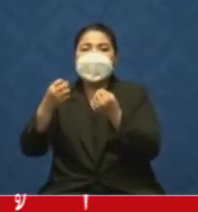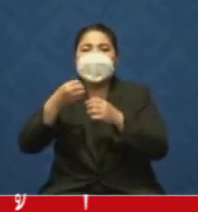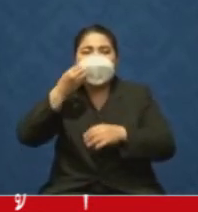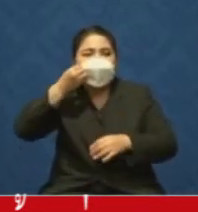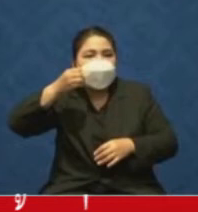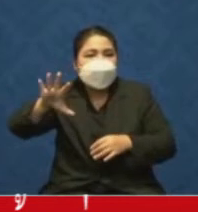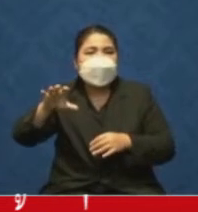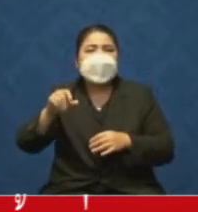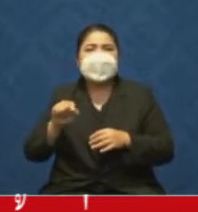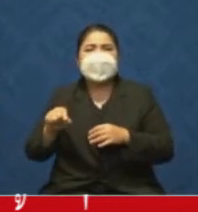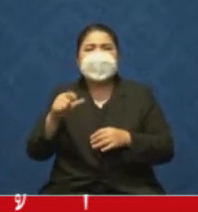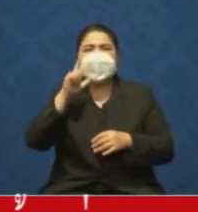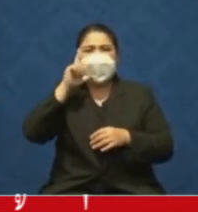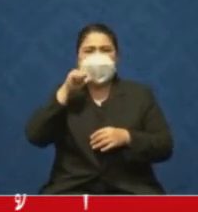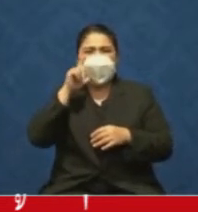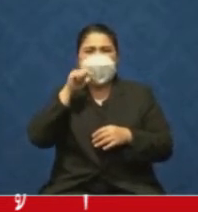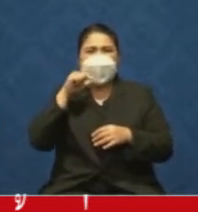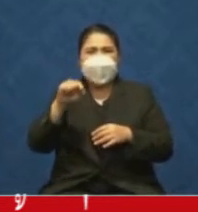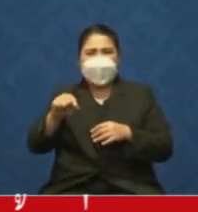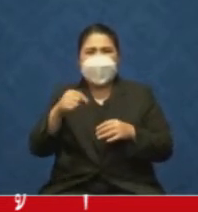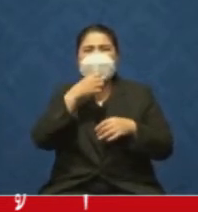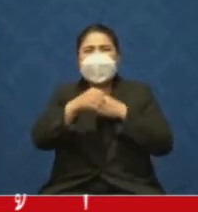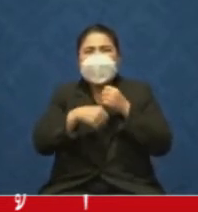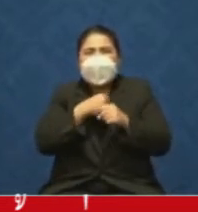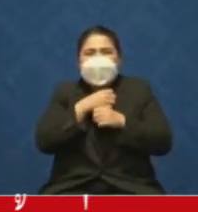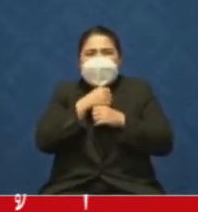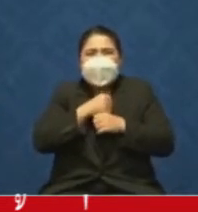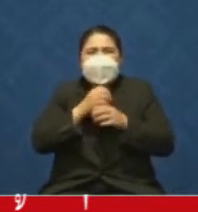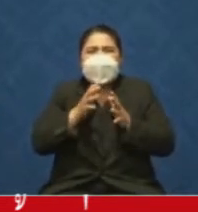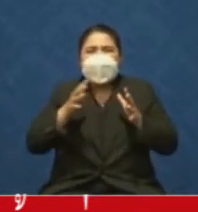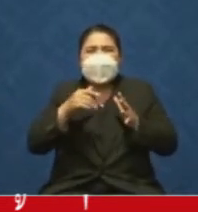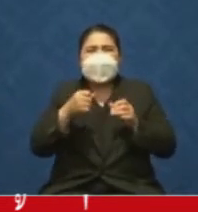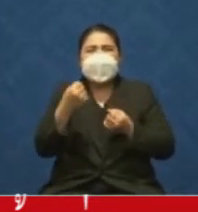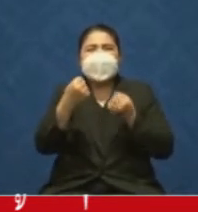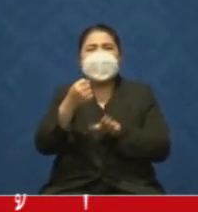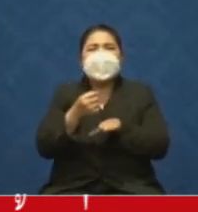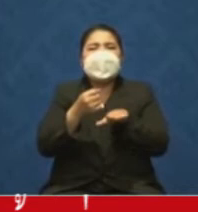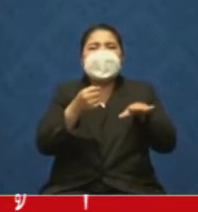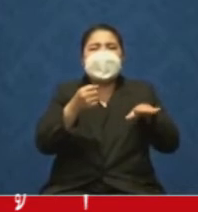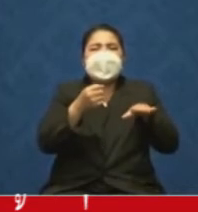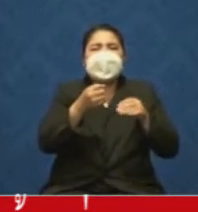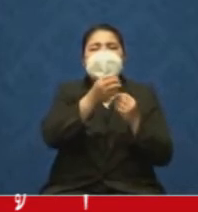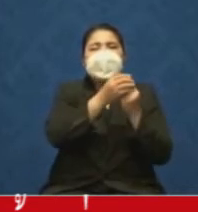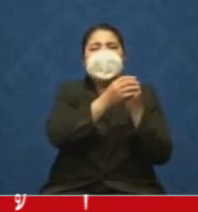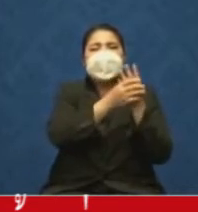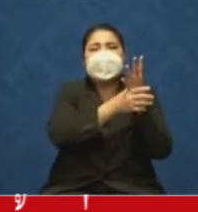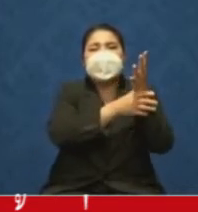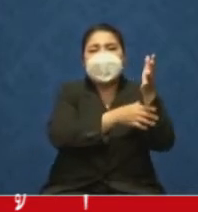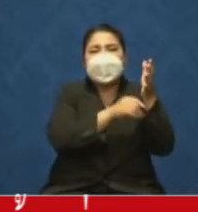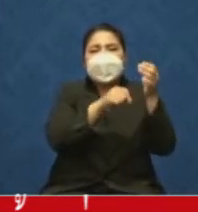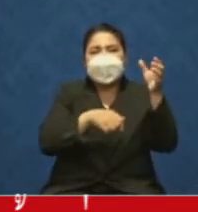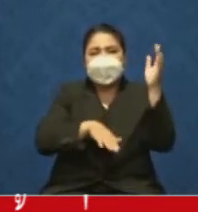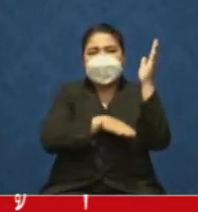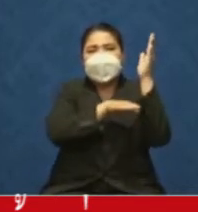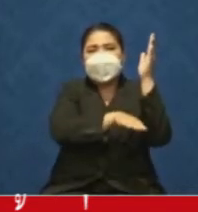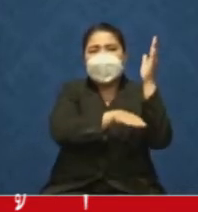าอายุมากก็ไม่อยากเข้าไปเพระเกรงจะไปติดมัดาก็ขับลดไปจอดในส่วนกลอยข้างบานเดืดร้อนถึงกลมเส้